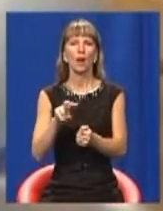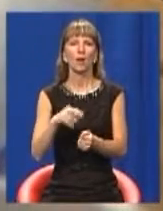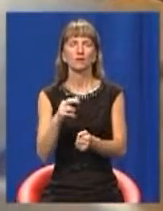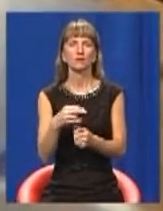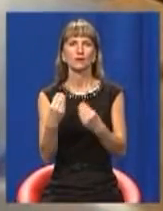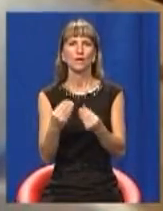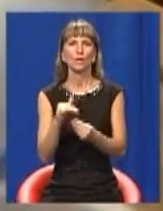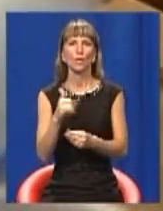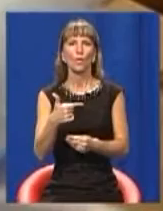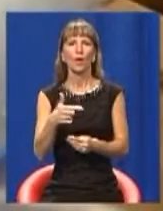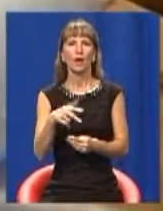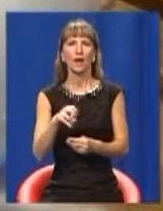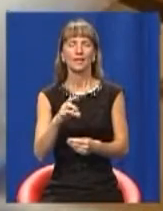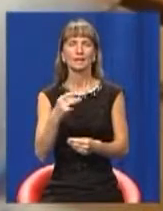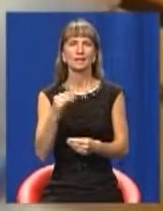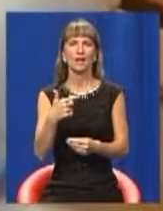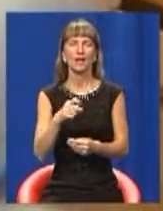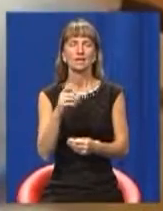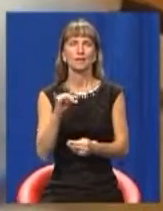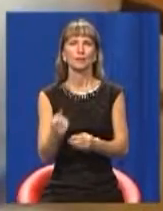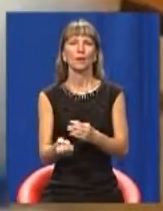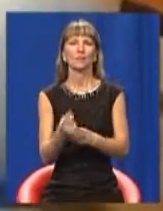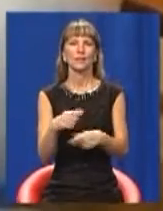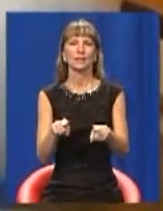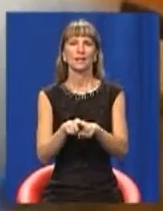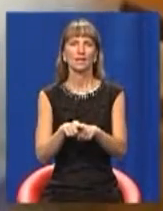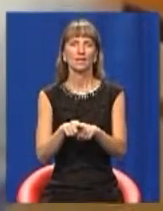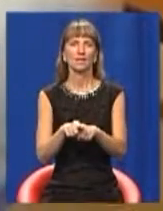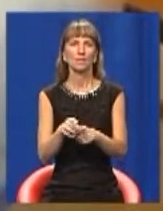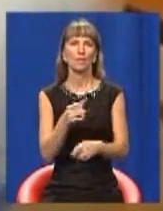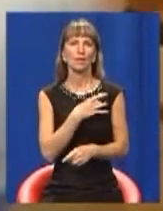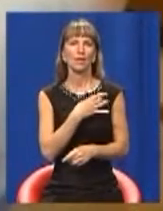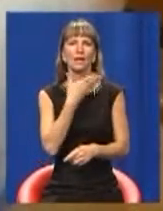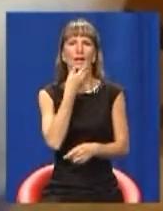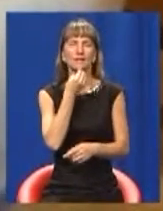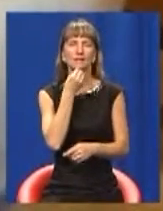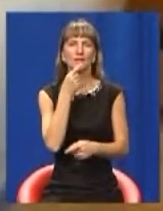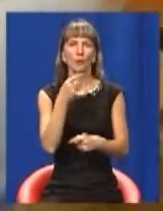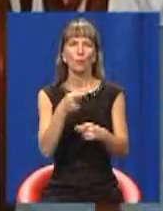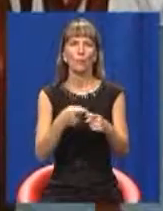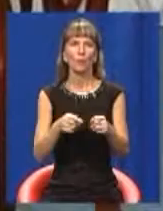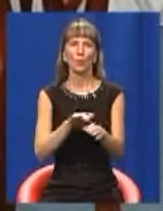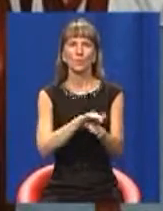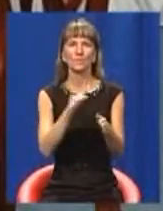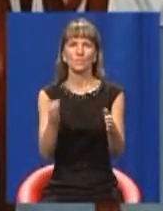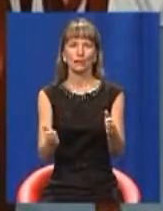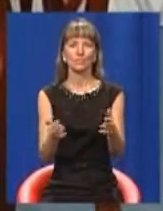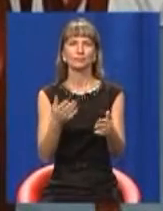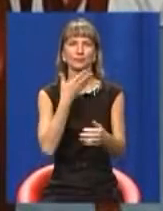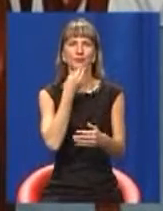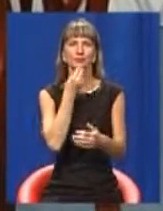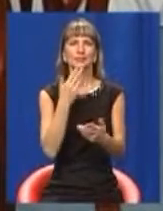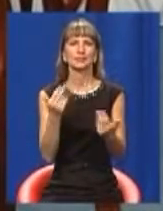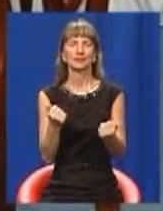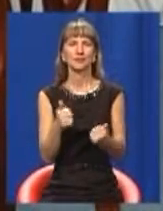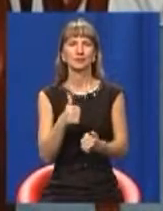выделяет углекислый газ и появляется вот такая вот белая красивая полусфера. Ну что, круто? Да, крутой,